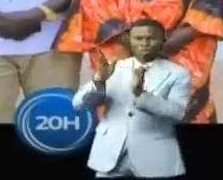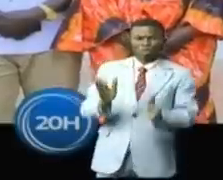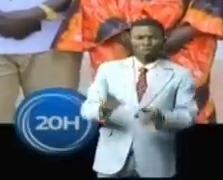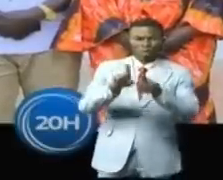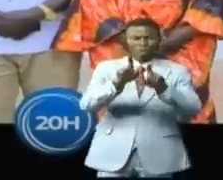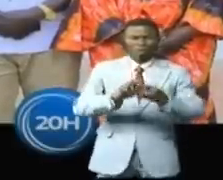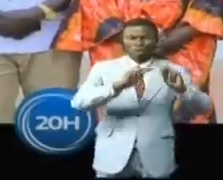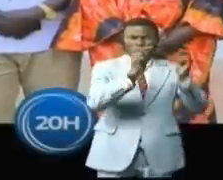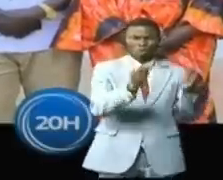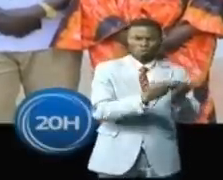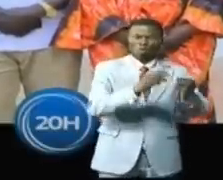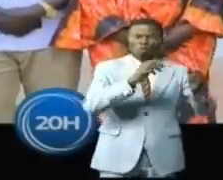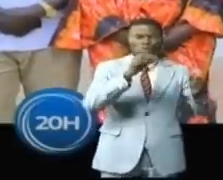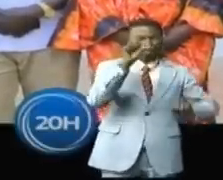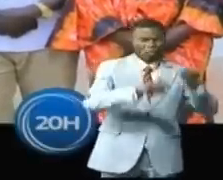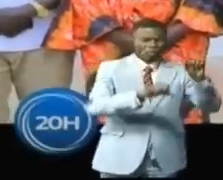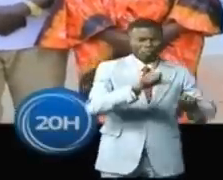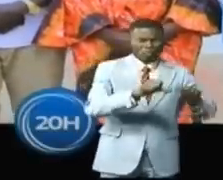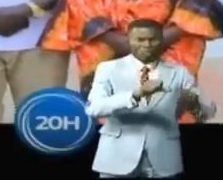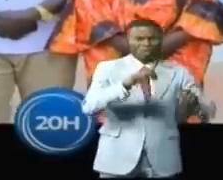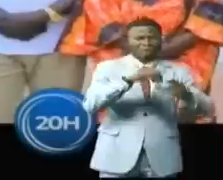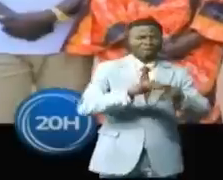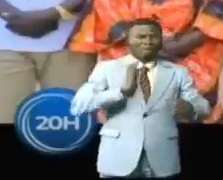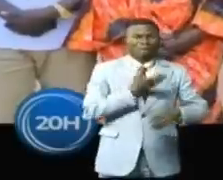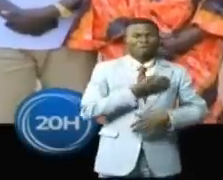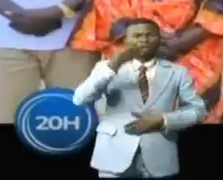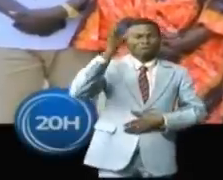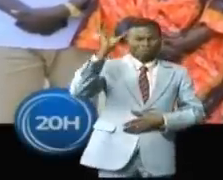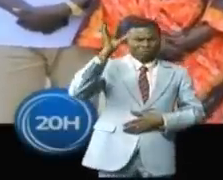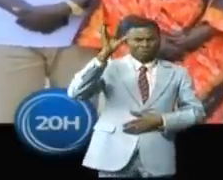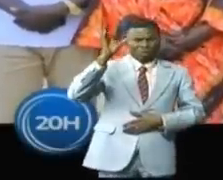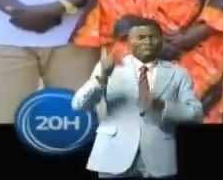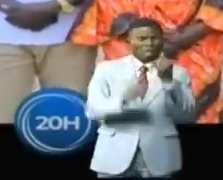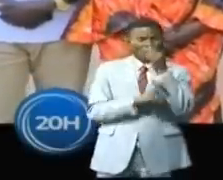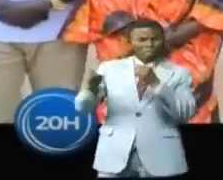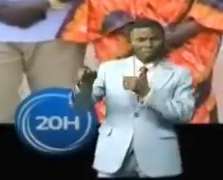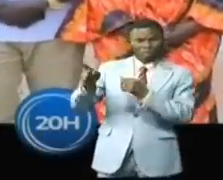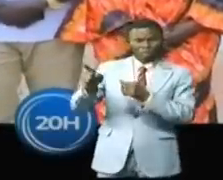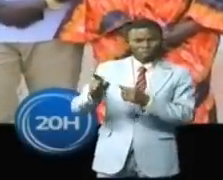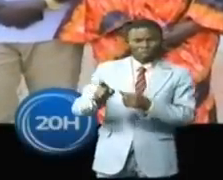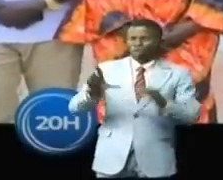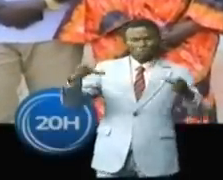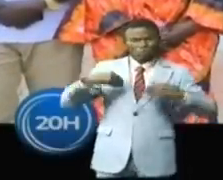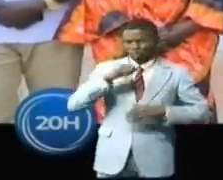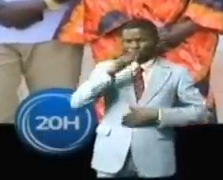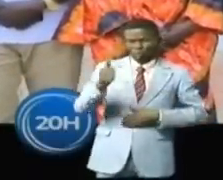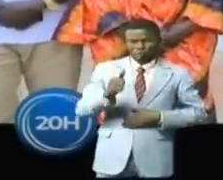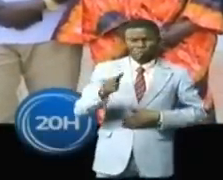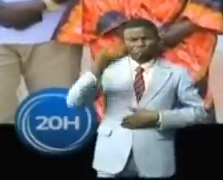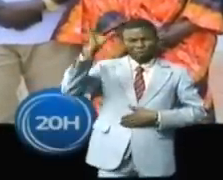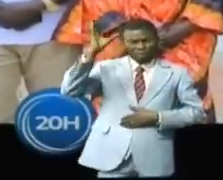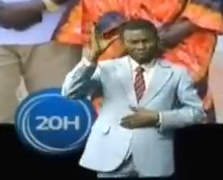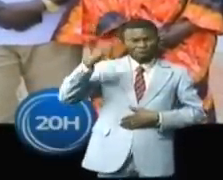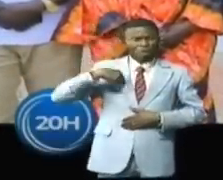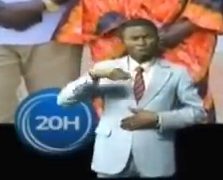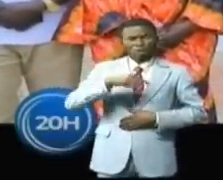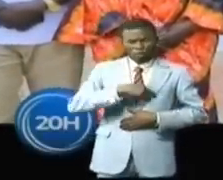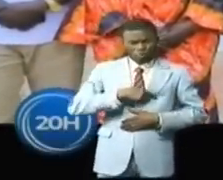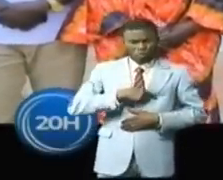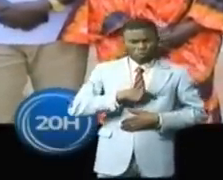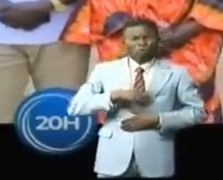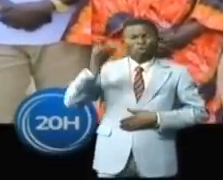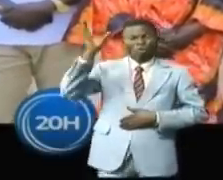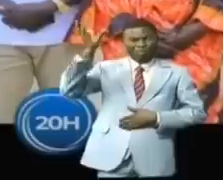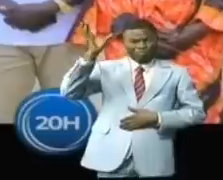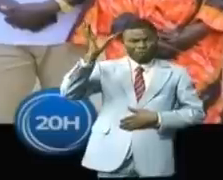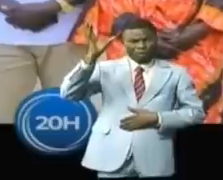encore un groupe insurrectionnel dans notre chefferie, que cette personne n'est pas la bienvenue. Parce que la chefferie de Baïma Baniwagi, c'est une